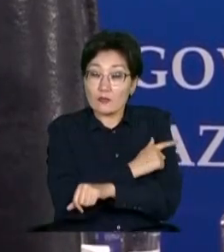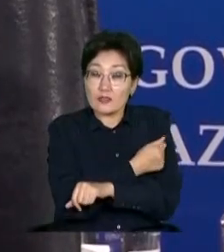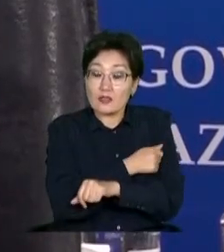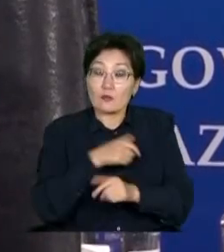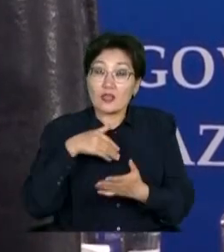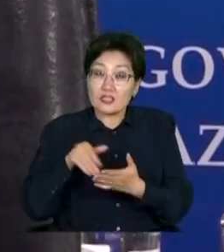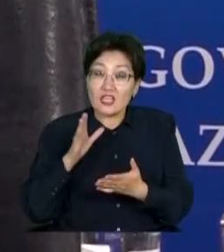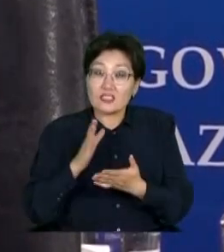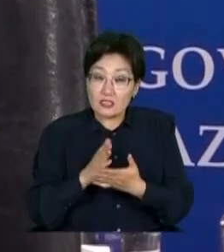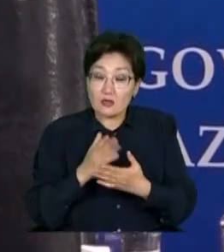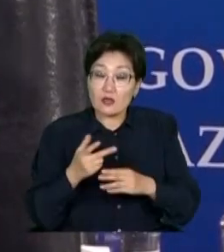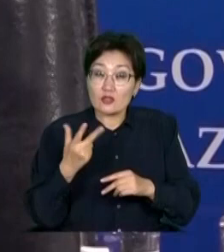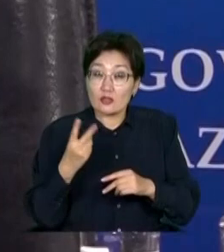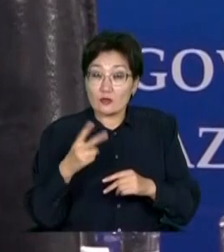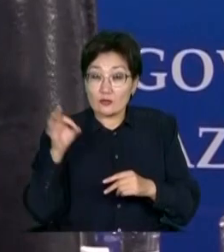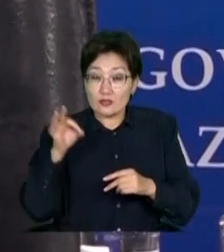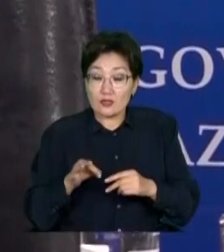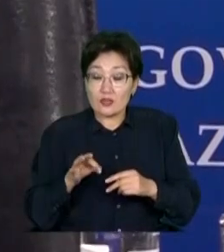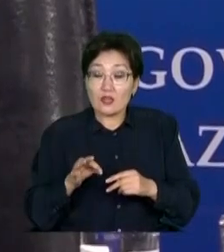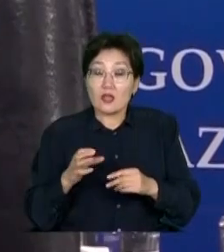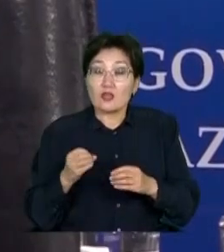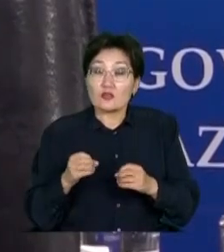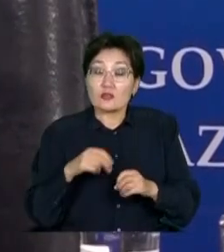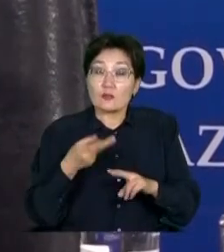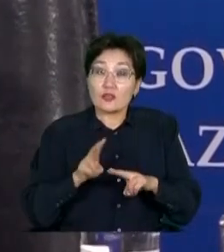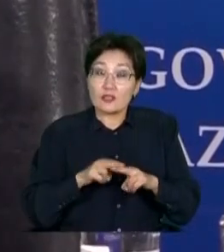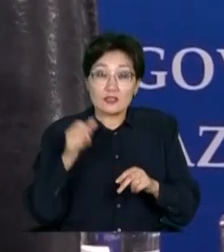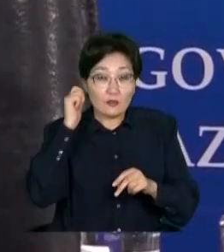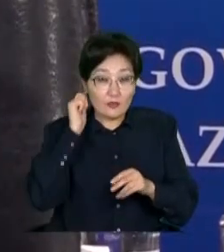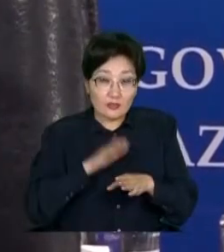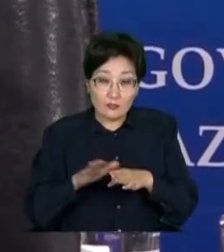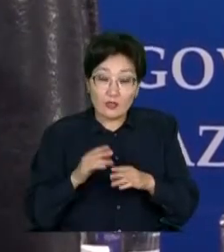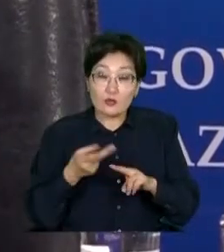22% это которые не достигли еще того возраста, который должны были получить вакцинацию.